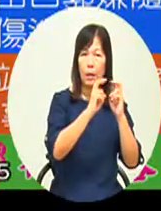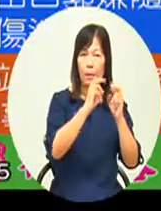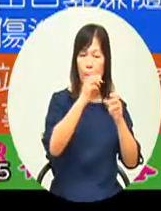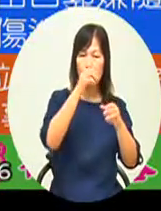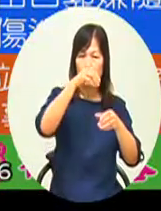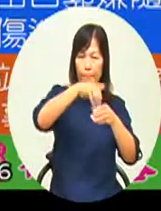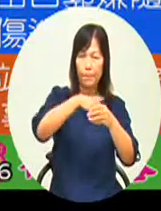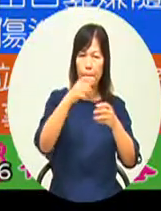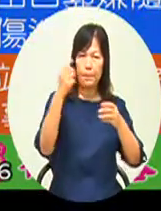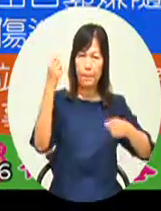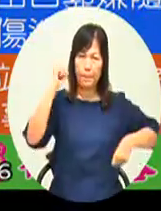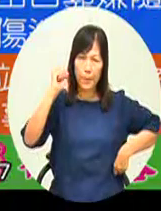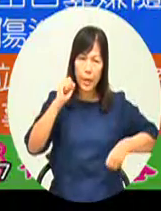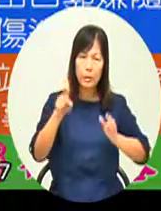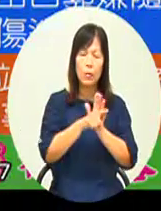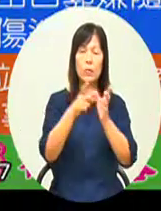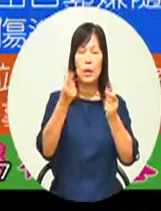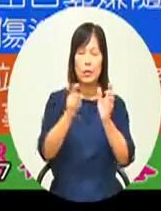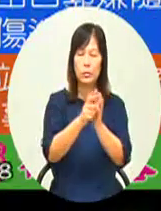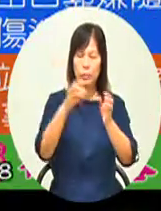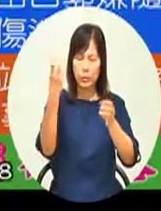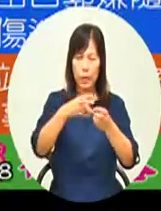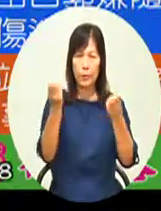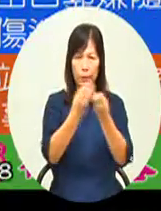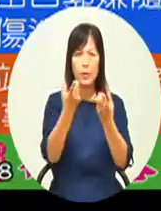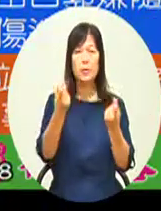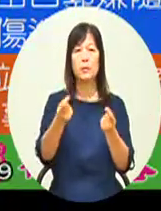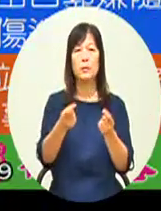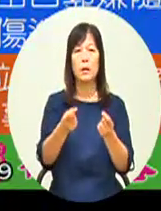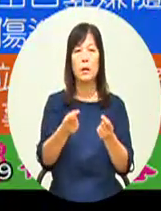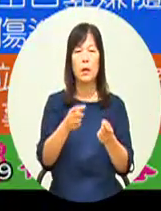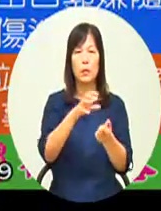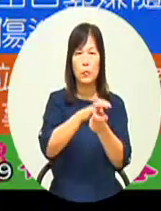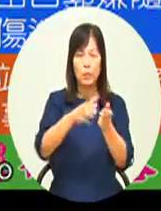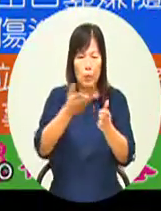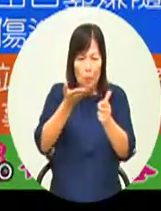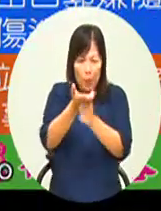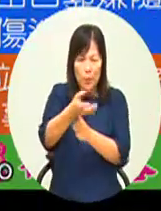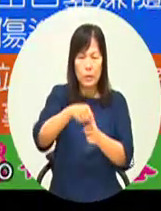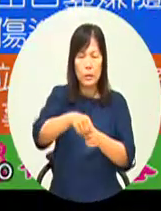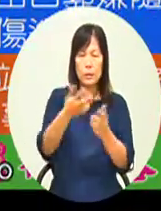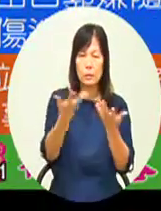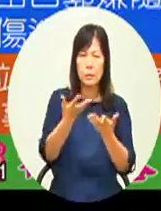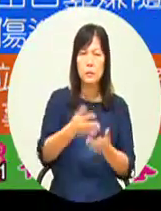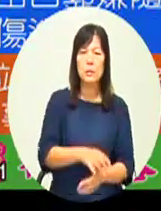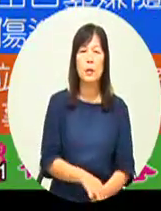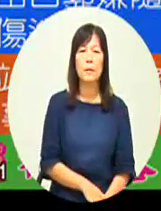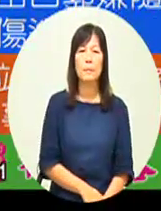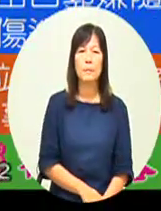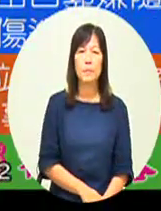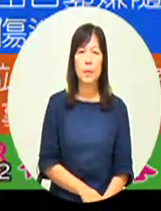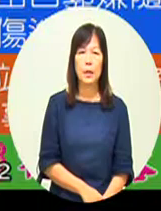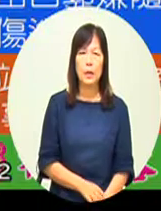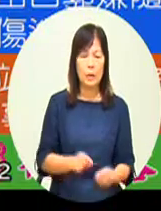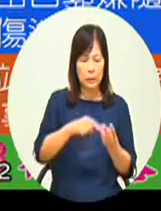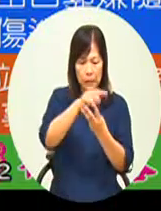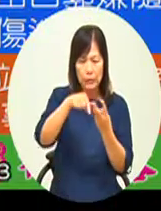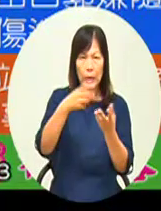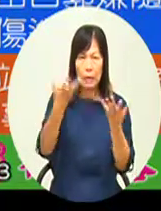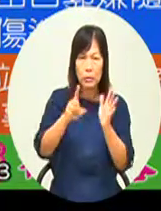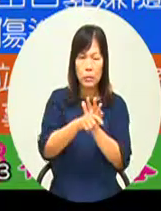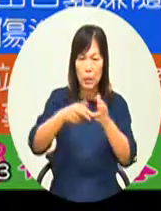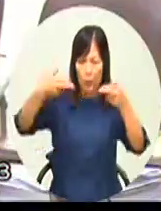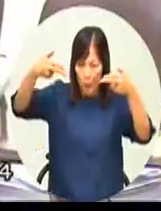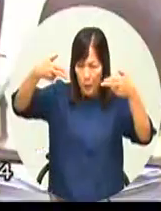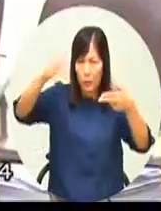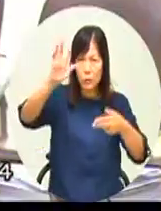捷运站也在发生类似这样子的砍人事件。 他这三个案件都是有监视